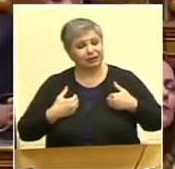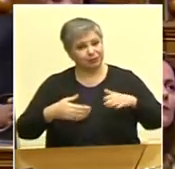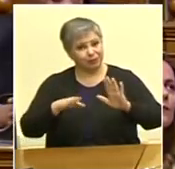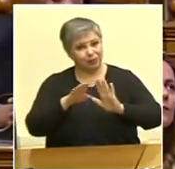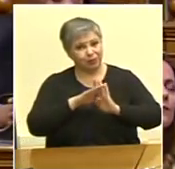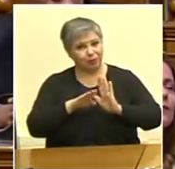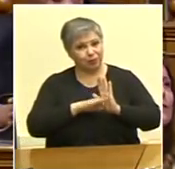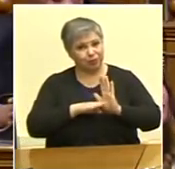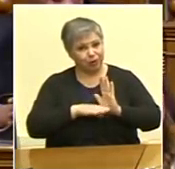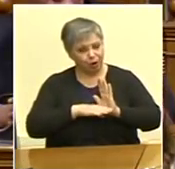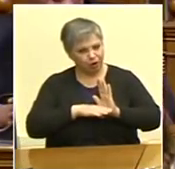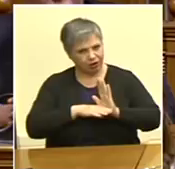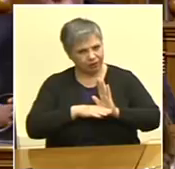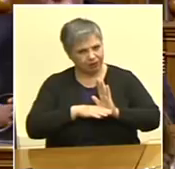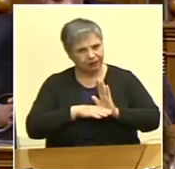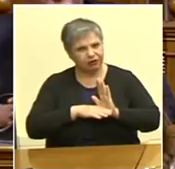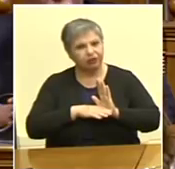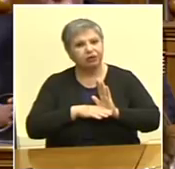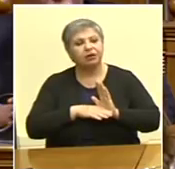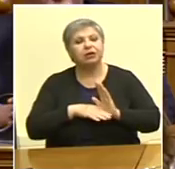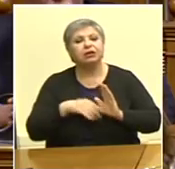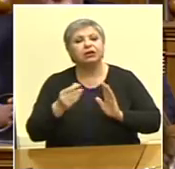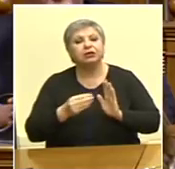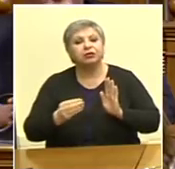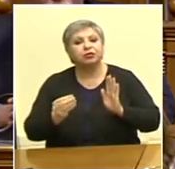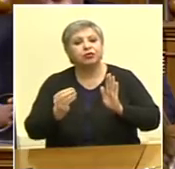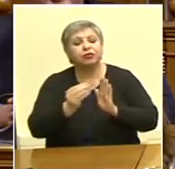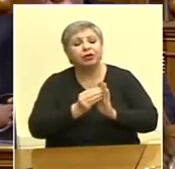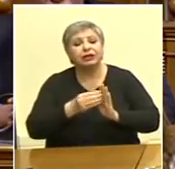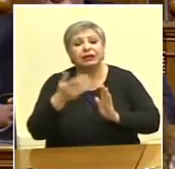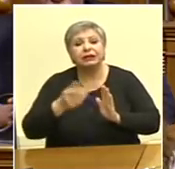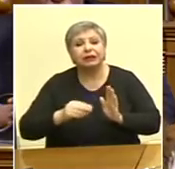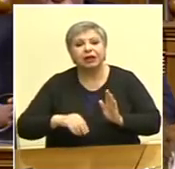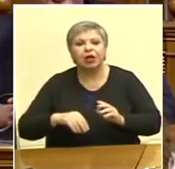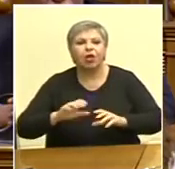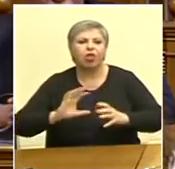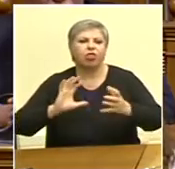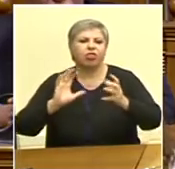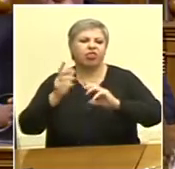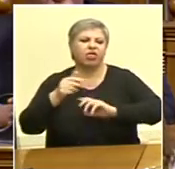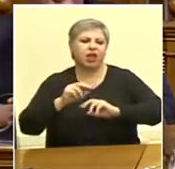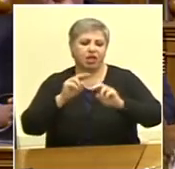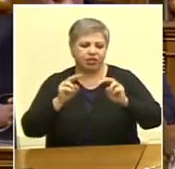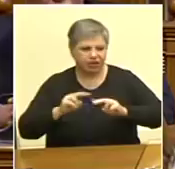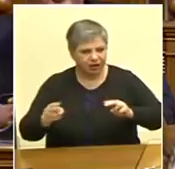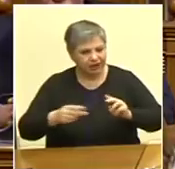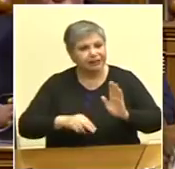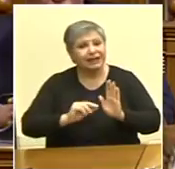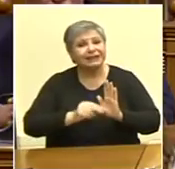Εμείς το πρόγραμμά μας, είπε ο κ. Χατζηδάκης, το έχουμε διαμορφώσει με βάση τις διεθνείς συμφωνίες. Αν ακυρωθεί η